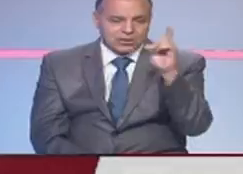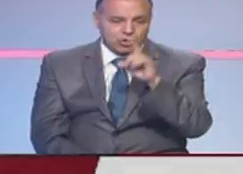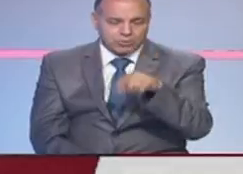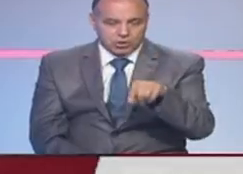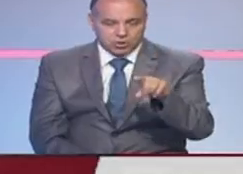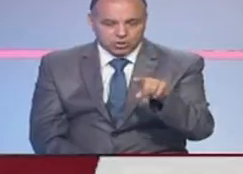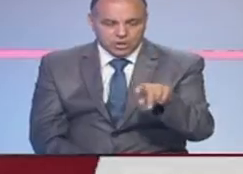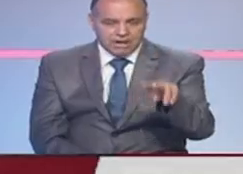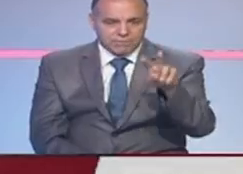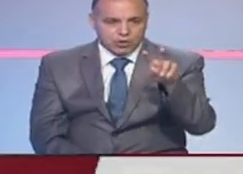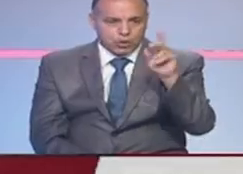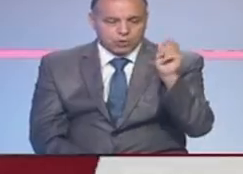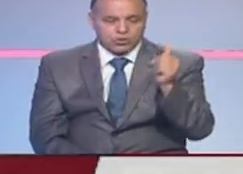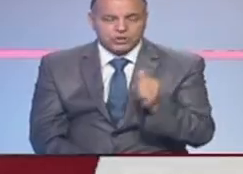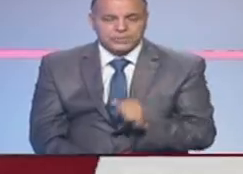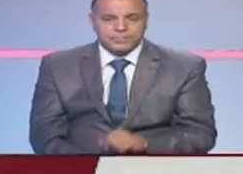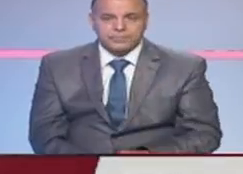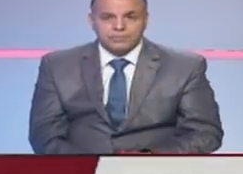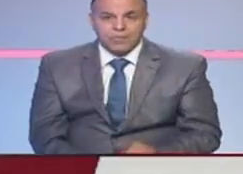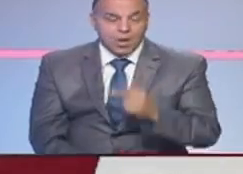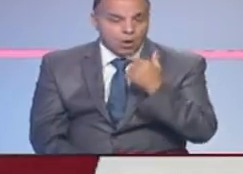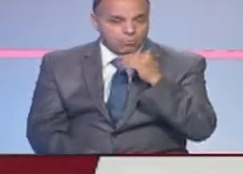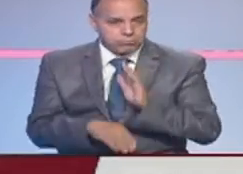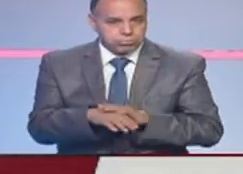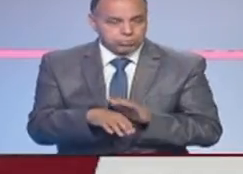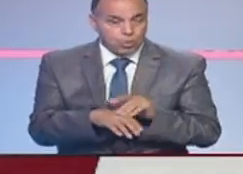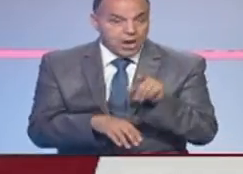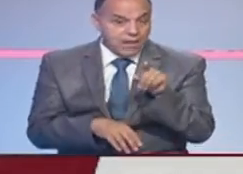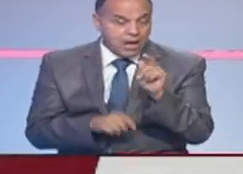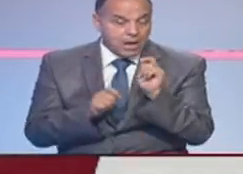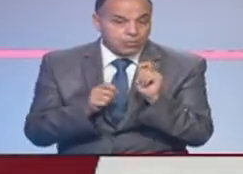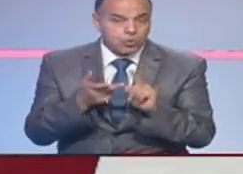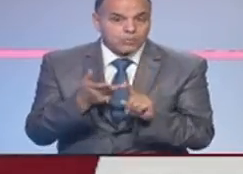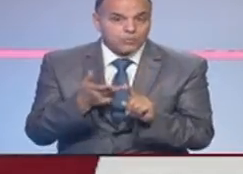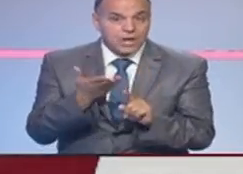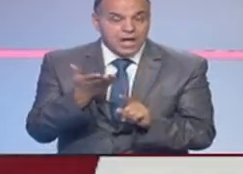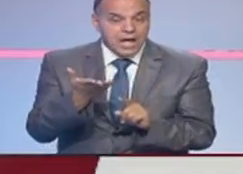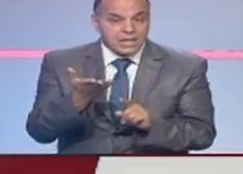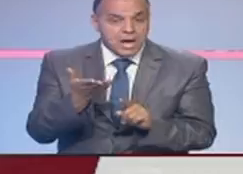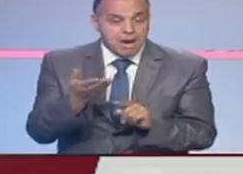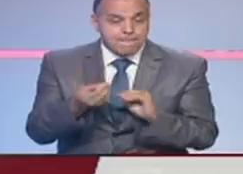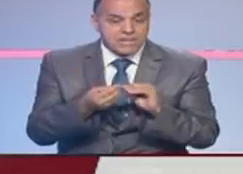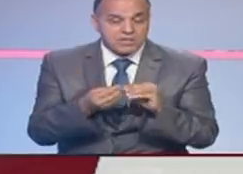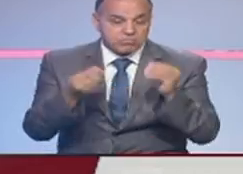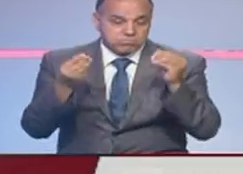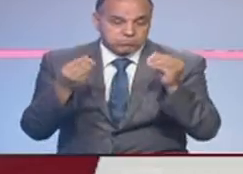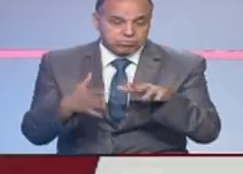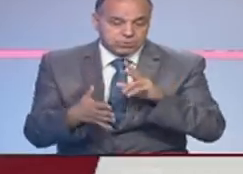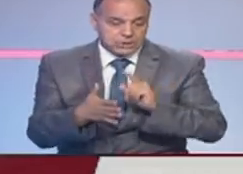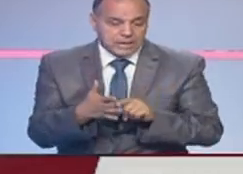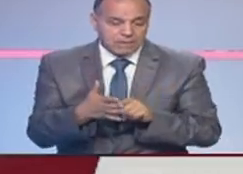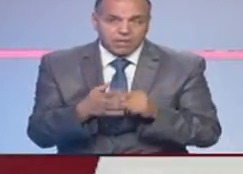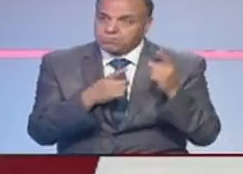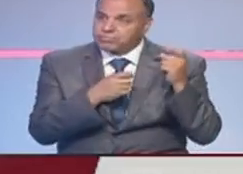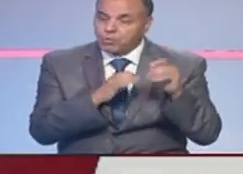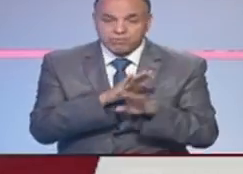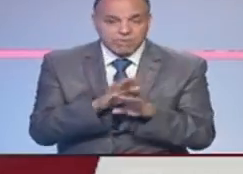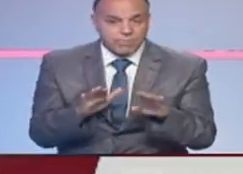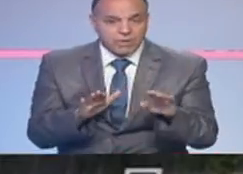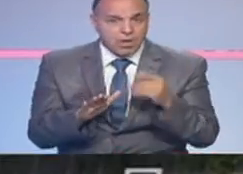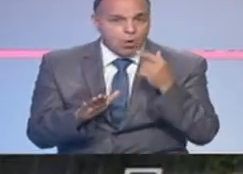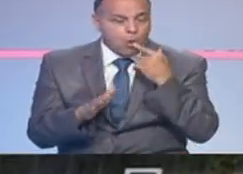الفين واحدى وعشرين وحذرت من ان ذلك قد يؤدي الى انهيار اتفاق وقف اطلاق النار